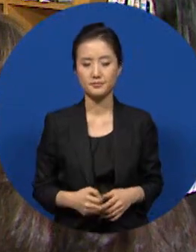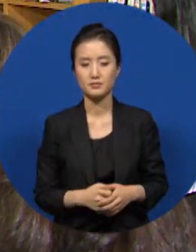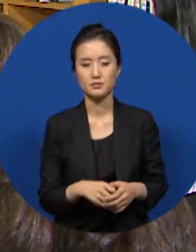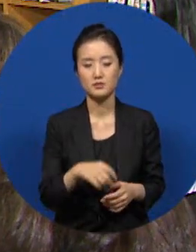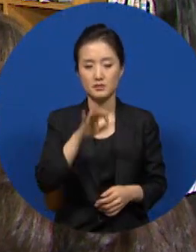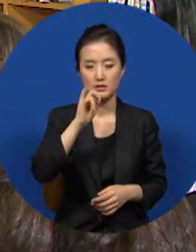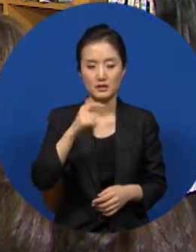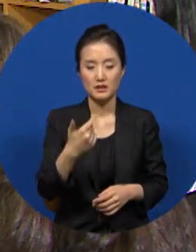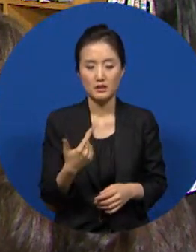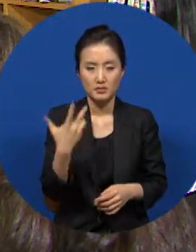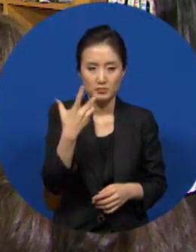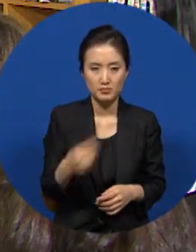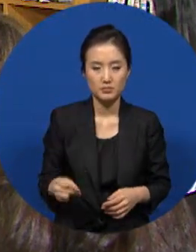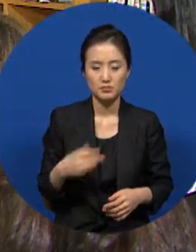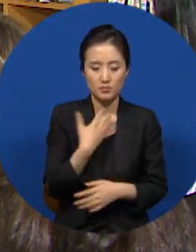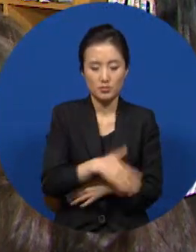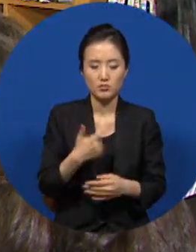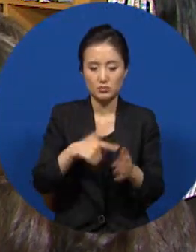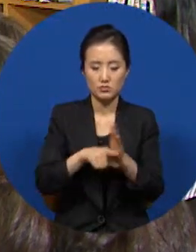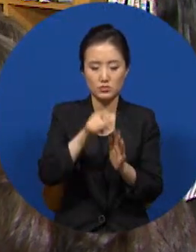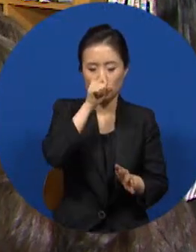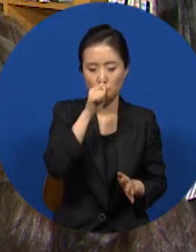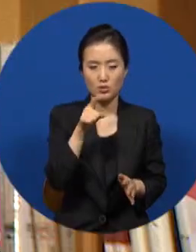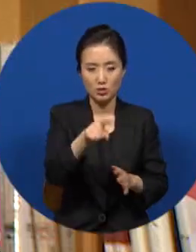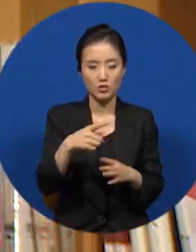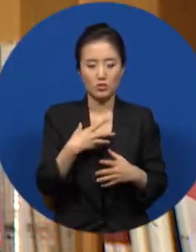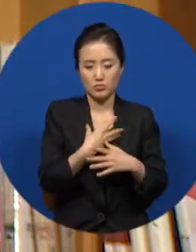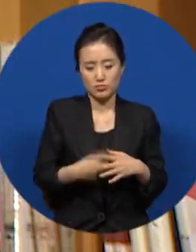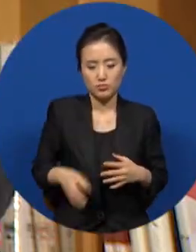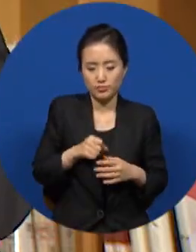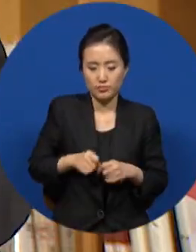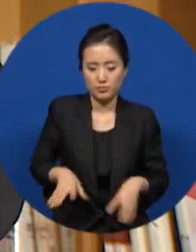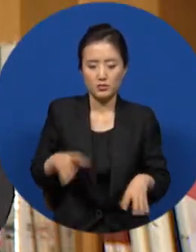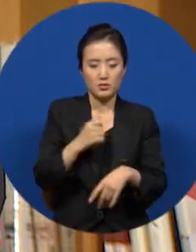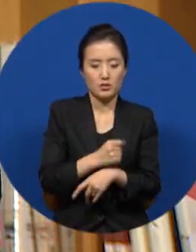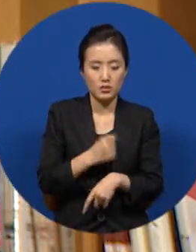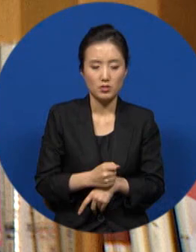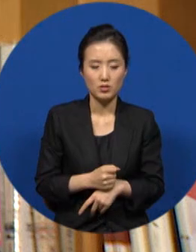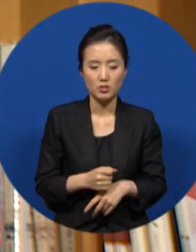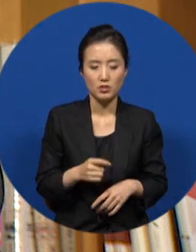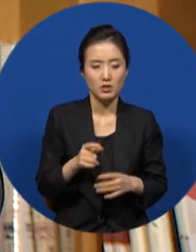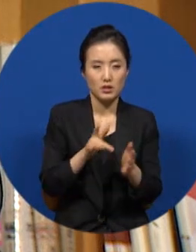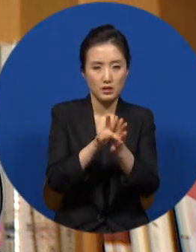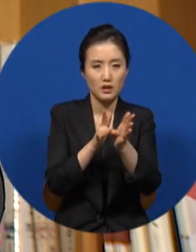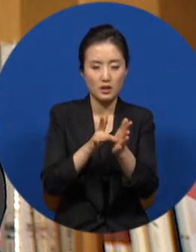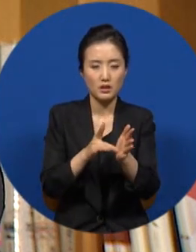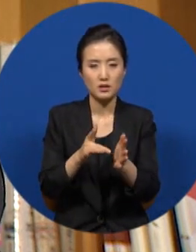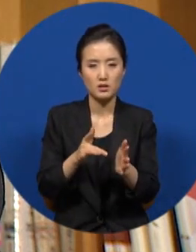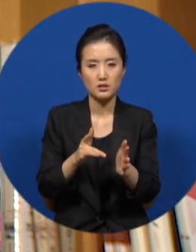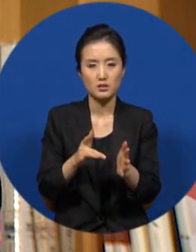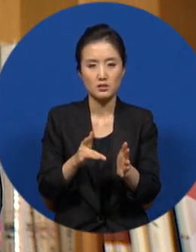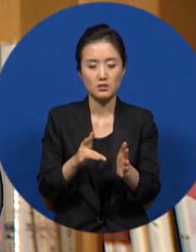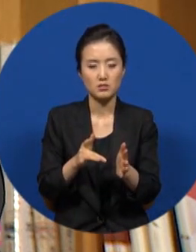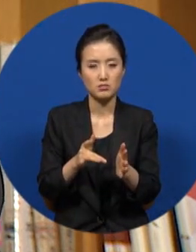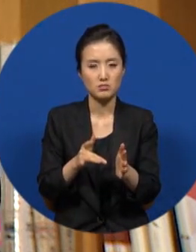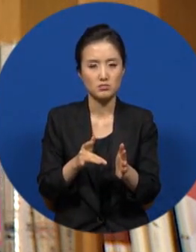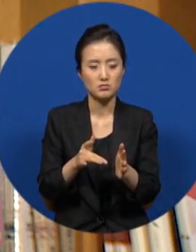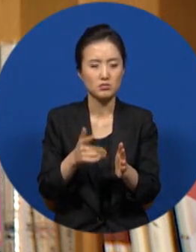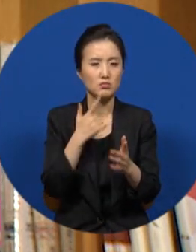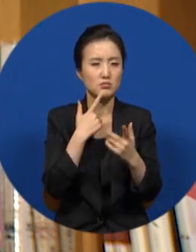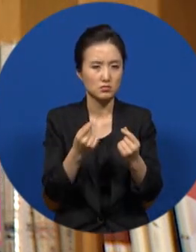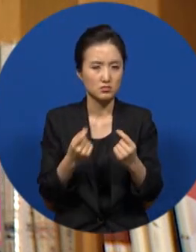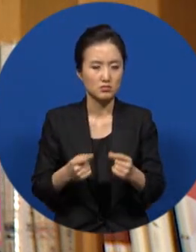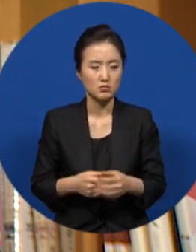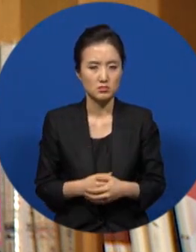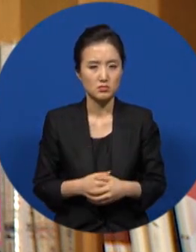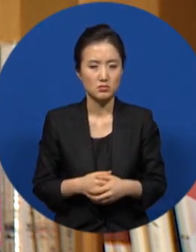만들고 좋은 현상을 일으키는 게 사실 핵심이거든요. 자, 그래서 모든 물질을 모든 현상의 밑에는 그